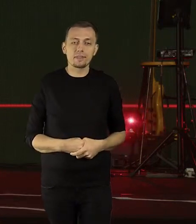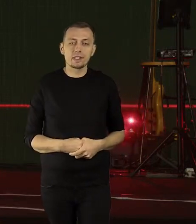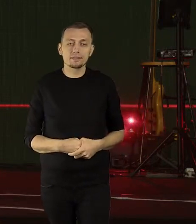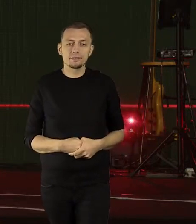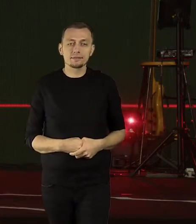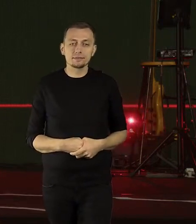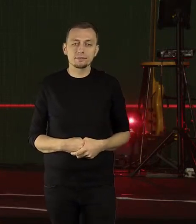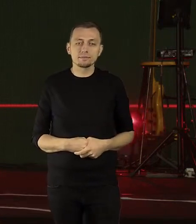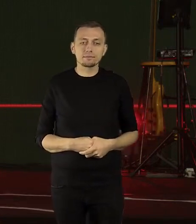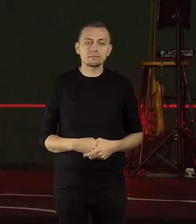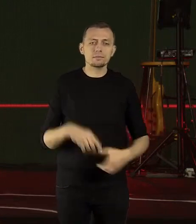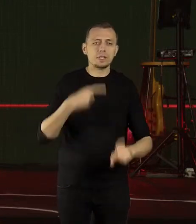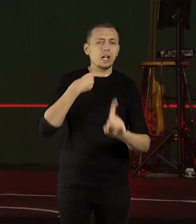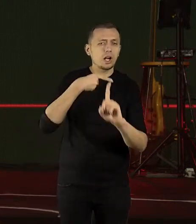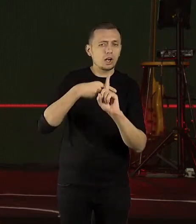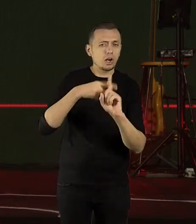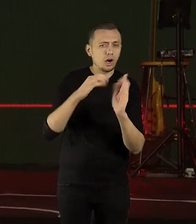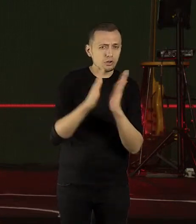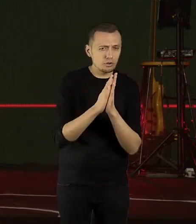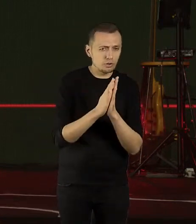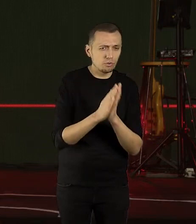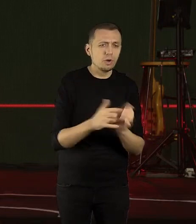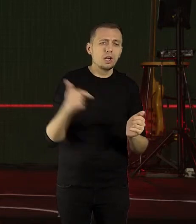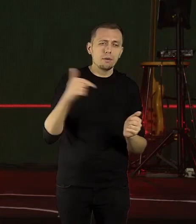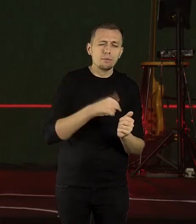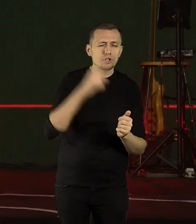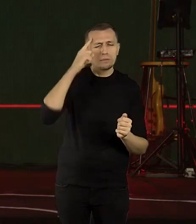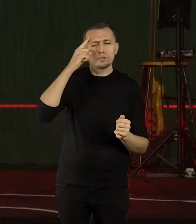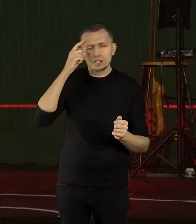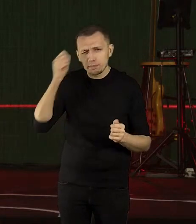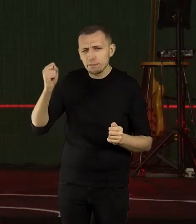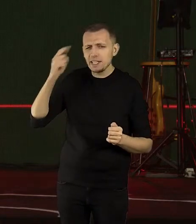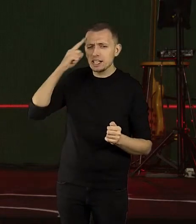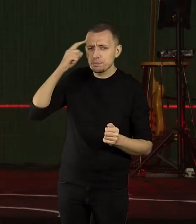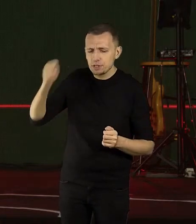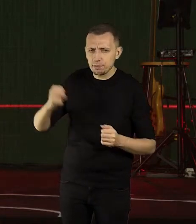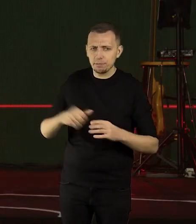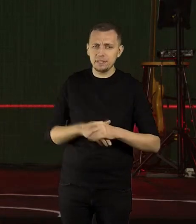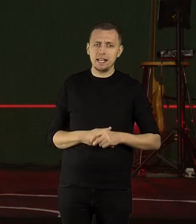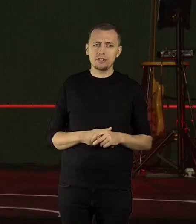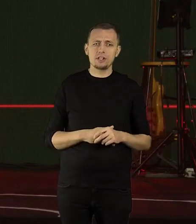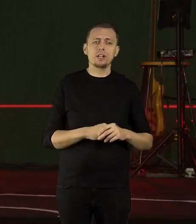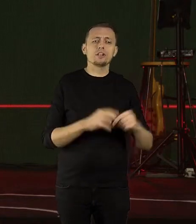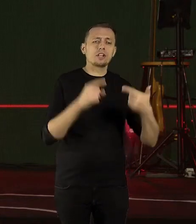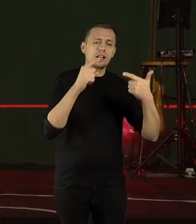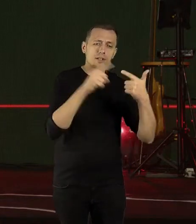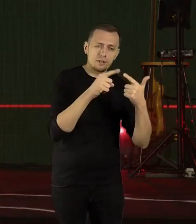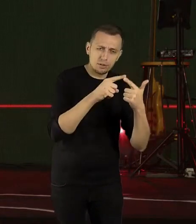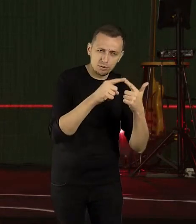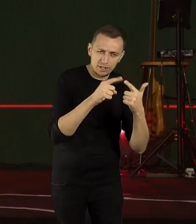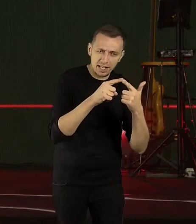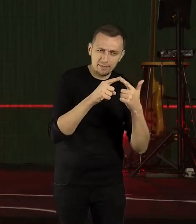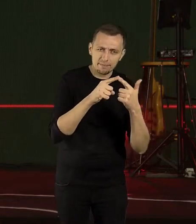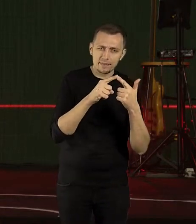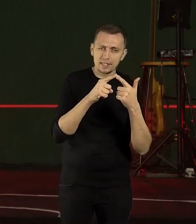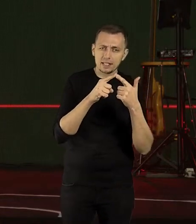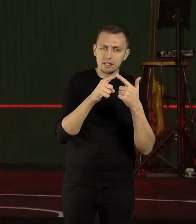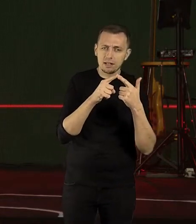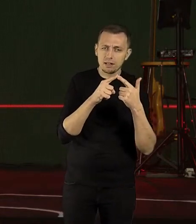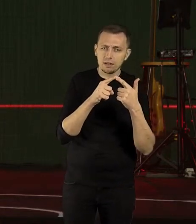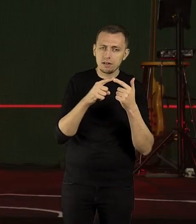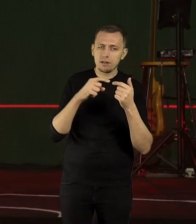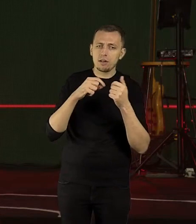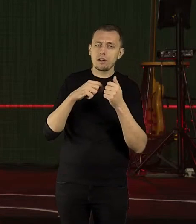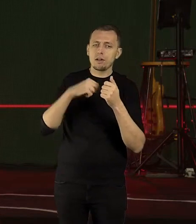Kościołowi trzeba to ciągle przypominać. Ewangelia Jezusa Chrystusa jest największym, najbardziej rewolucyjnym przesłaniem, jakie świat